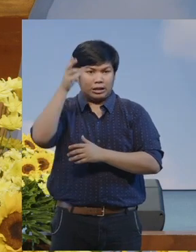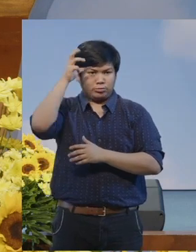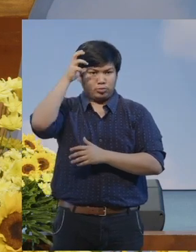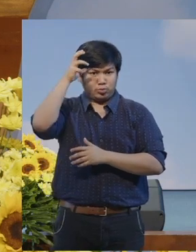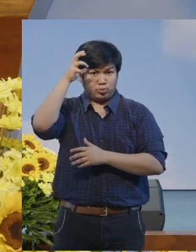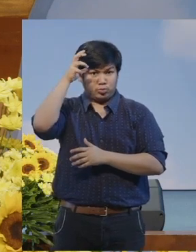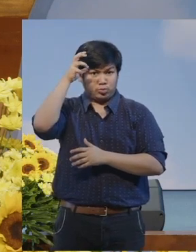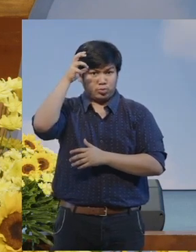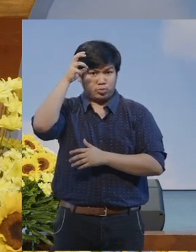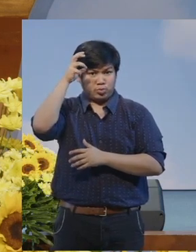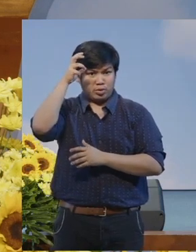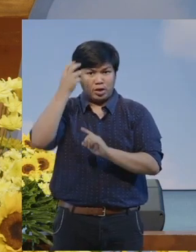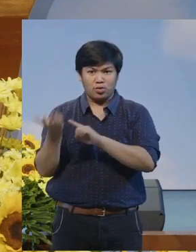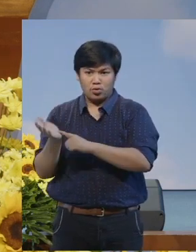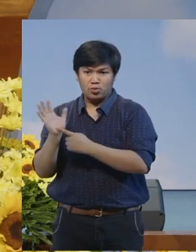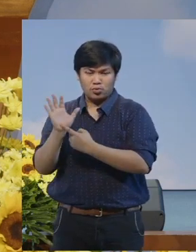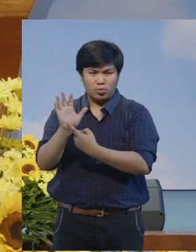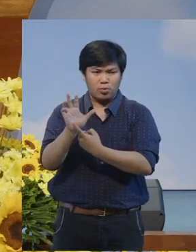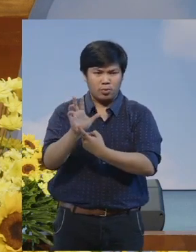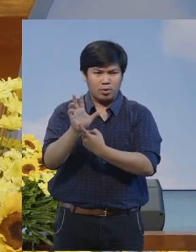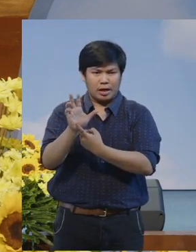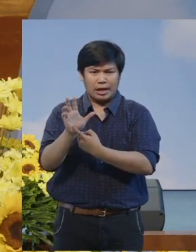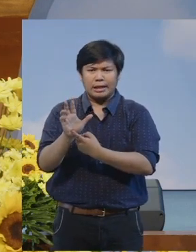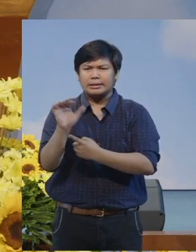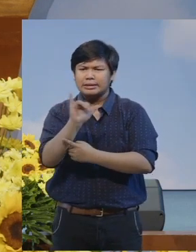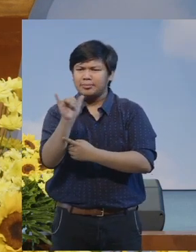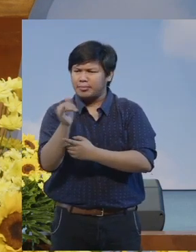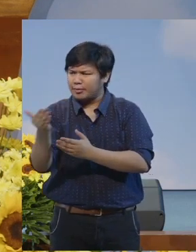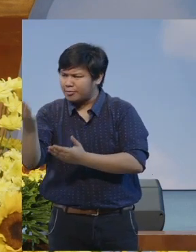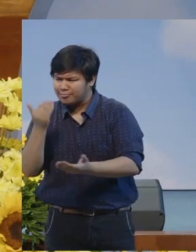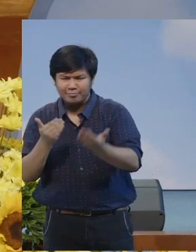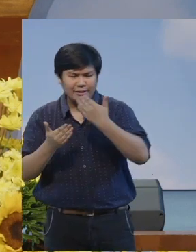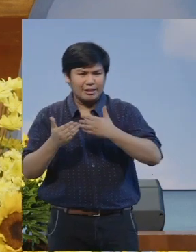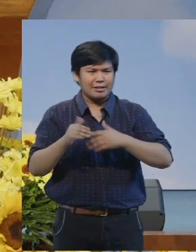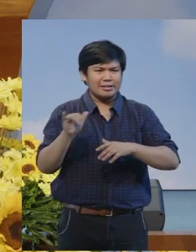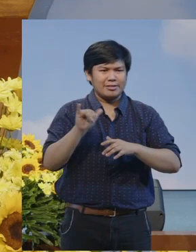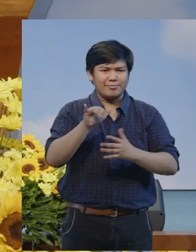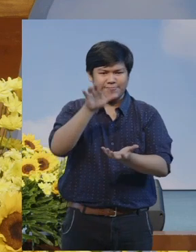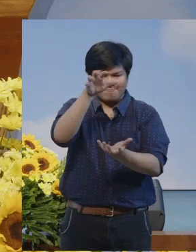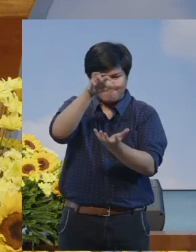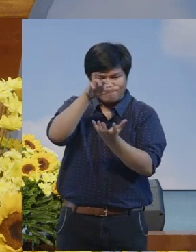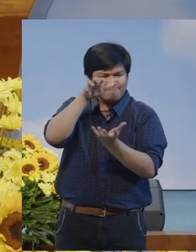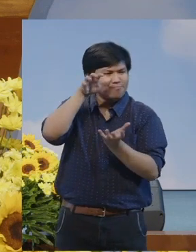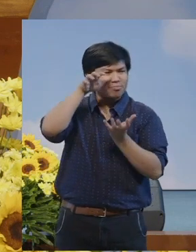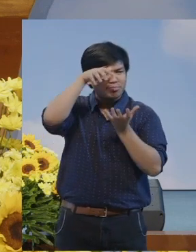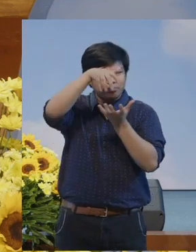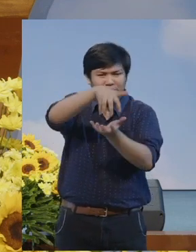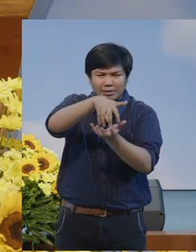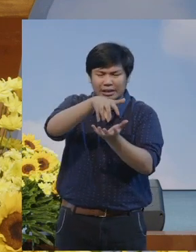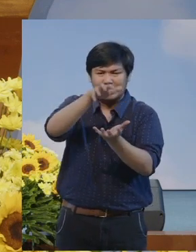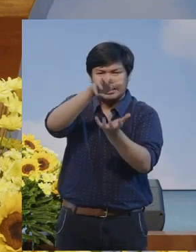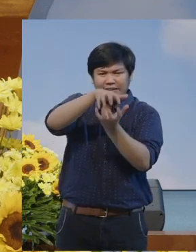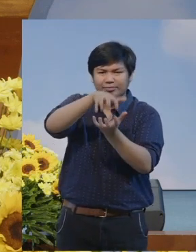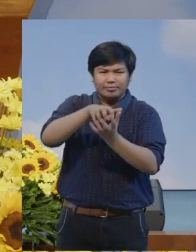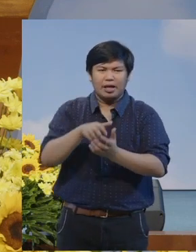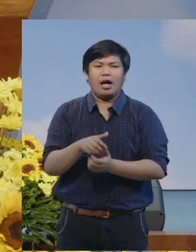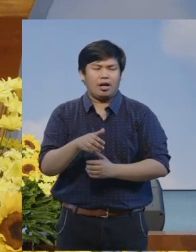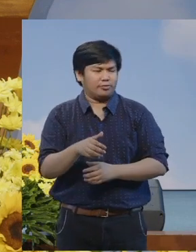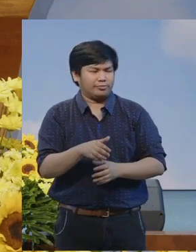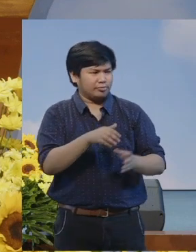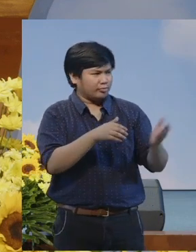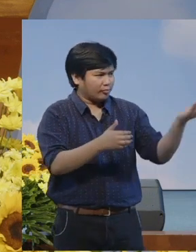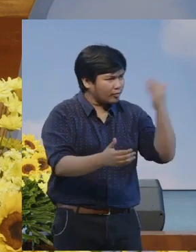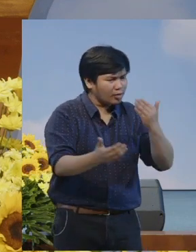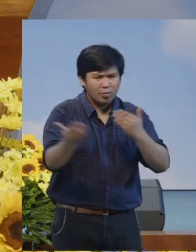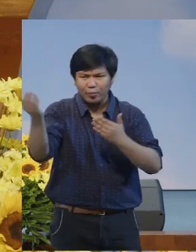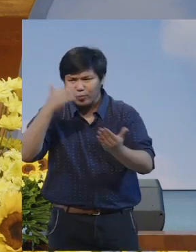tail, ito ay isang symbolic language, pinakita siya doon bilang isang dragon. His tail swept down a third of the stars of